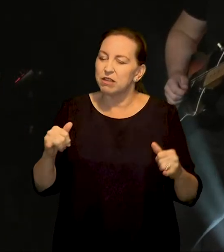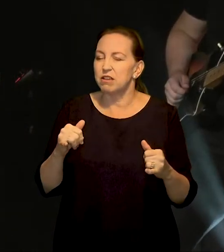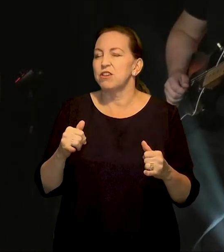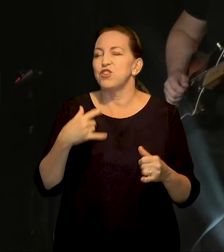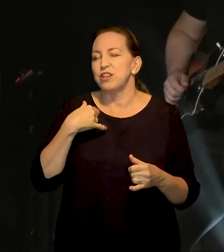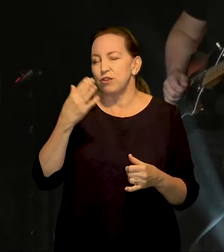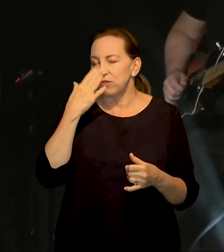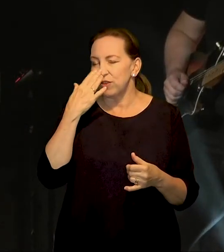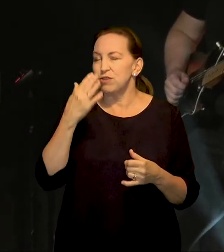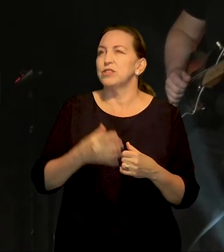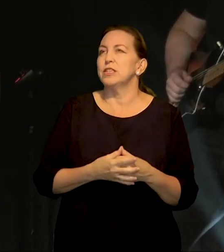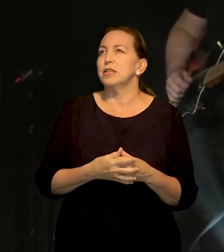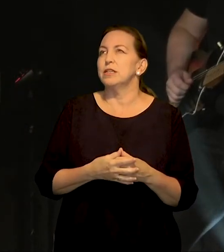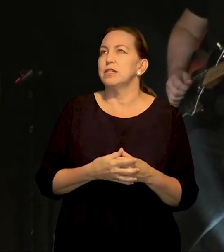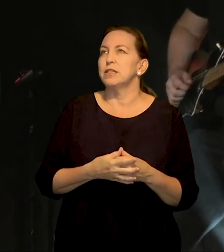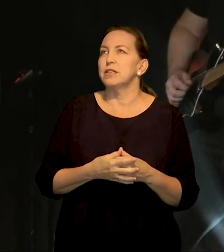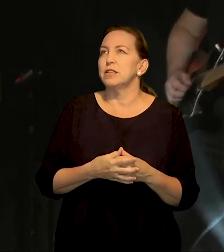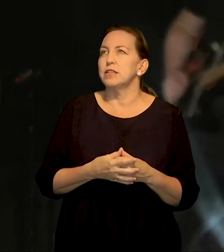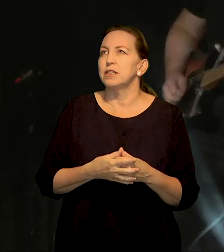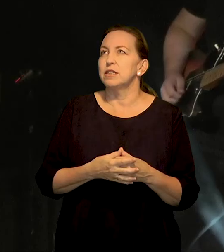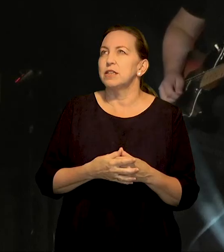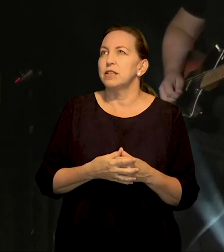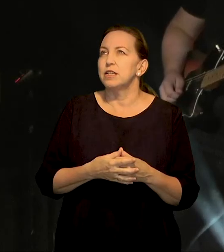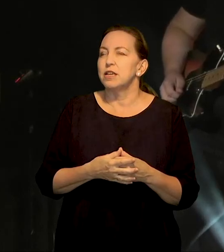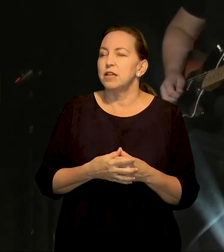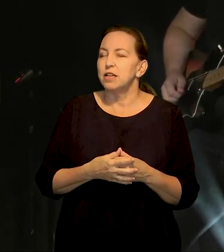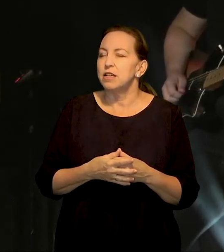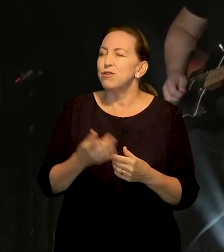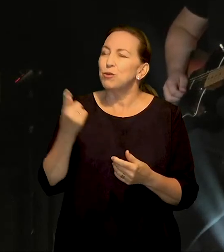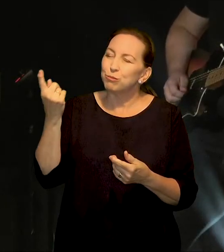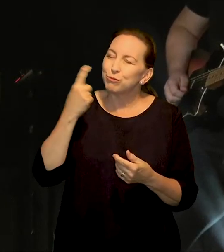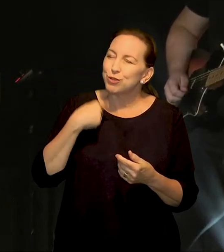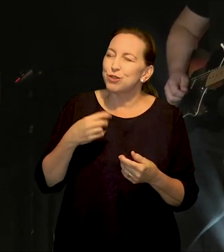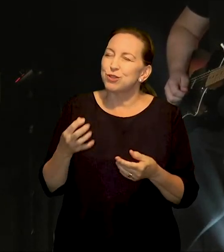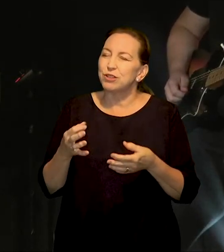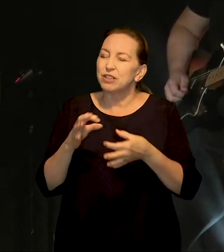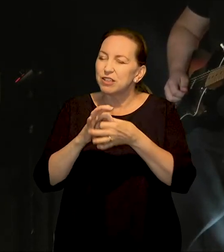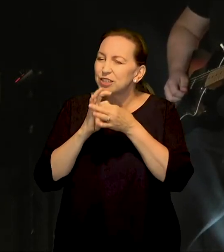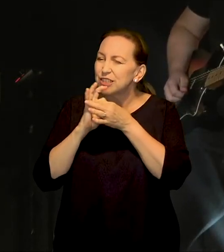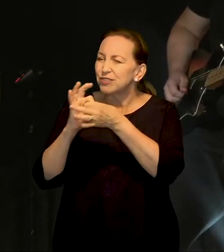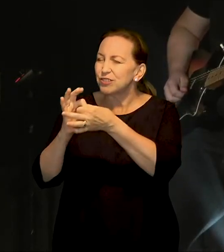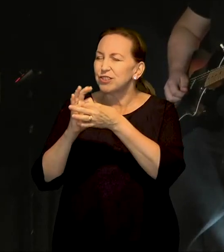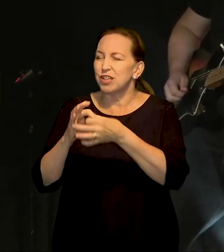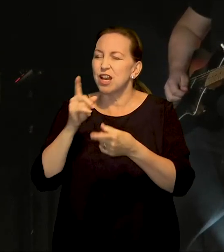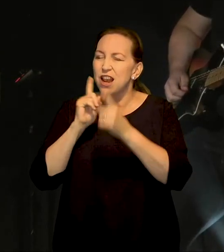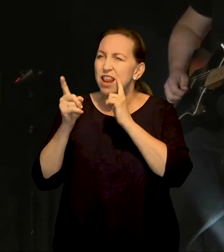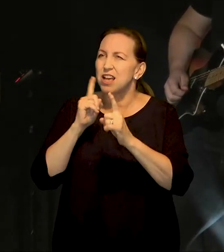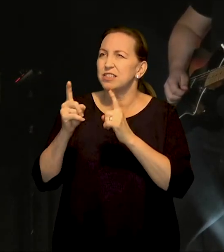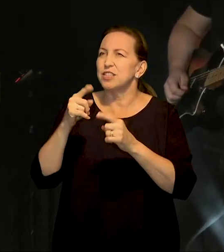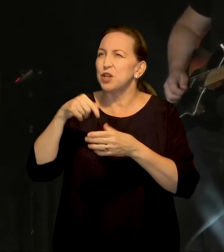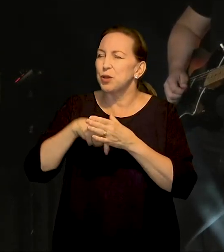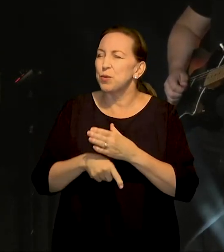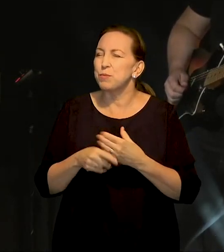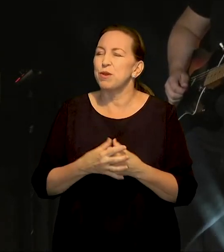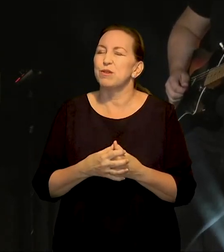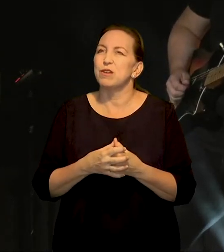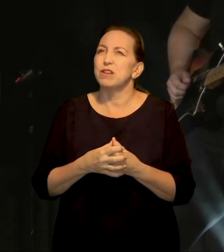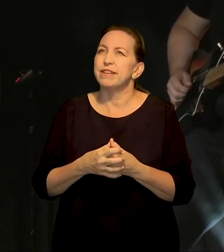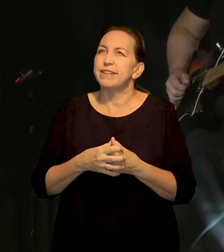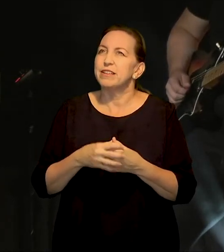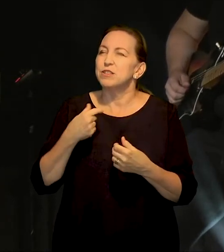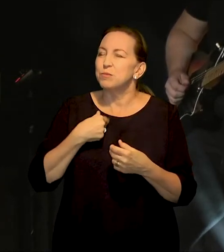ubita moimi poglądami, tak była ubita słowami, tak mówi Pan, na pewno nienawidzi tamtych,